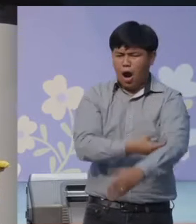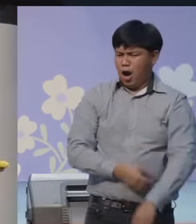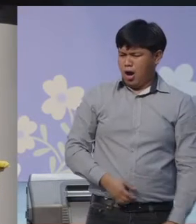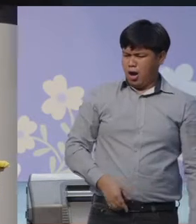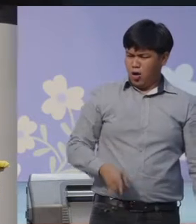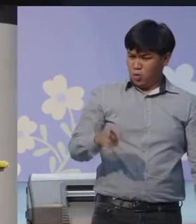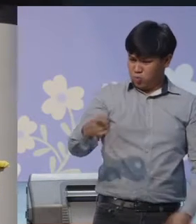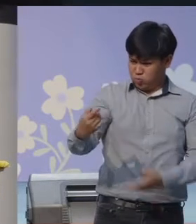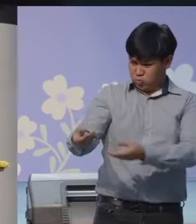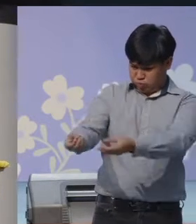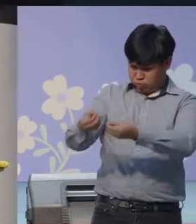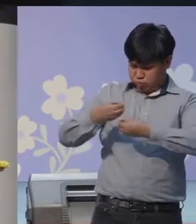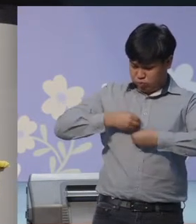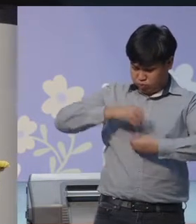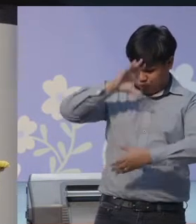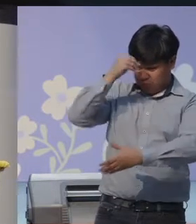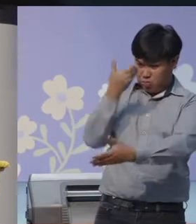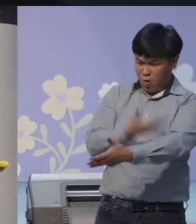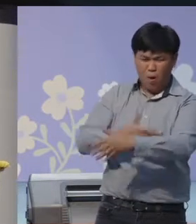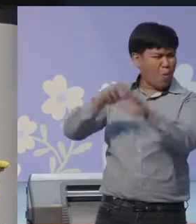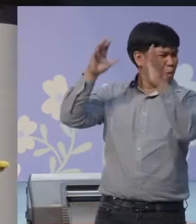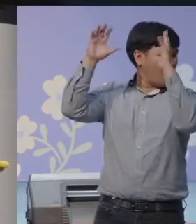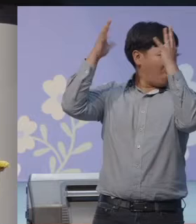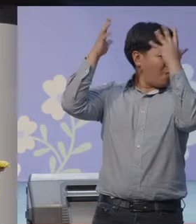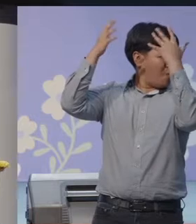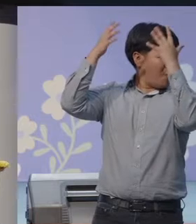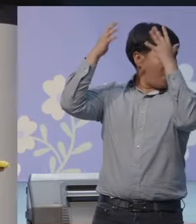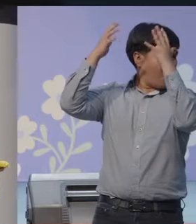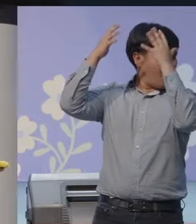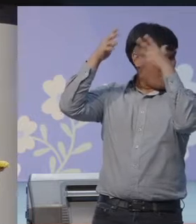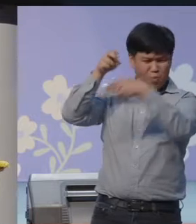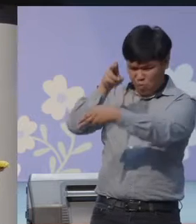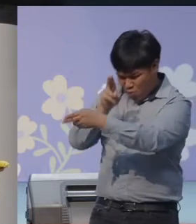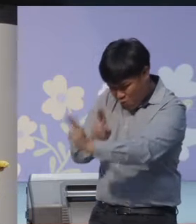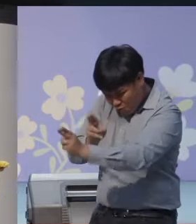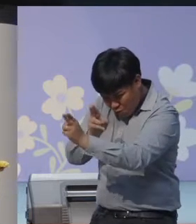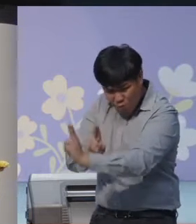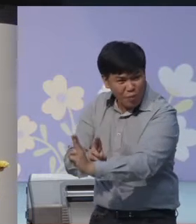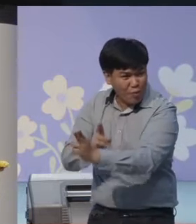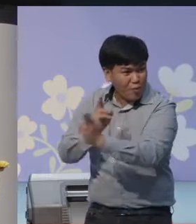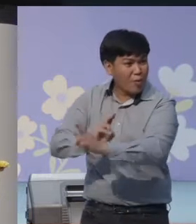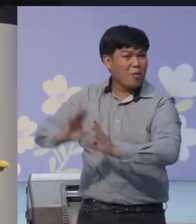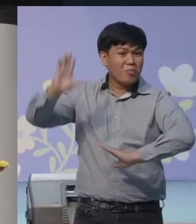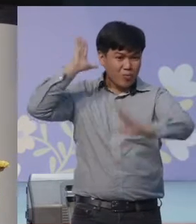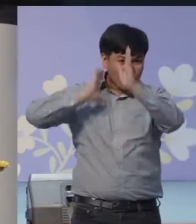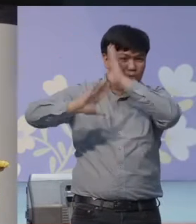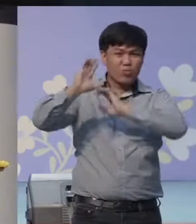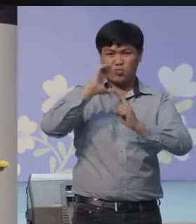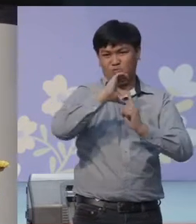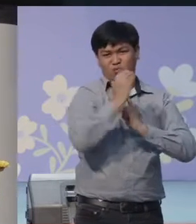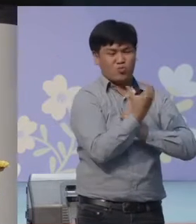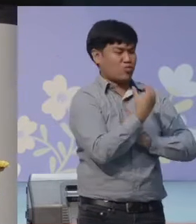binigyan kita ng anak. Ang anak ay napakamahalaga ng mga panahon na yun dahil agrikultura yung kanilang